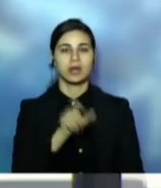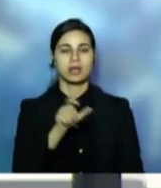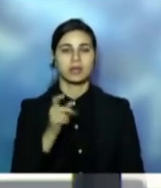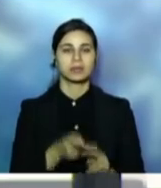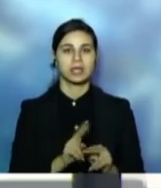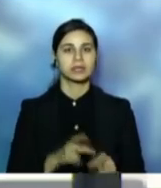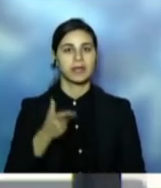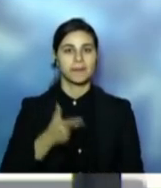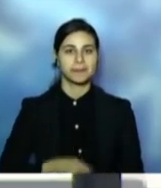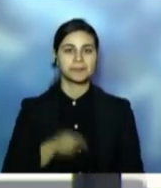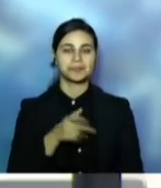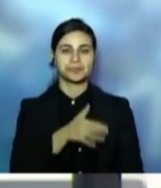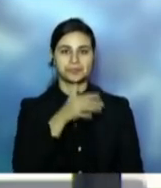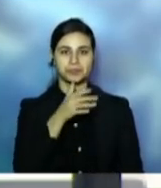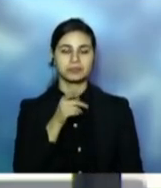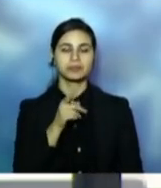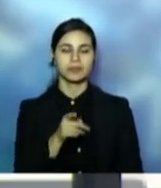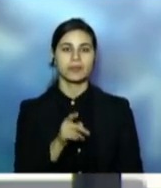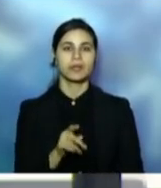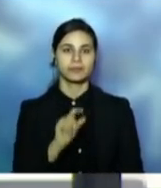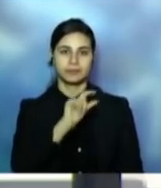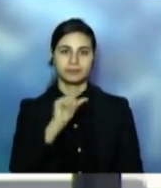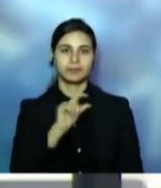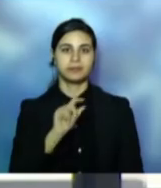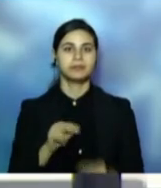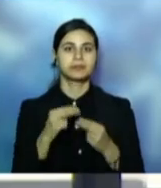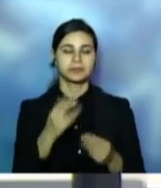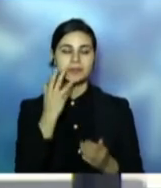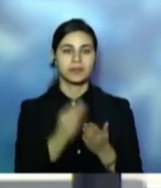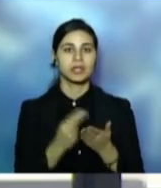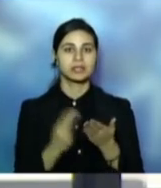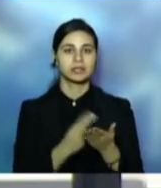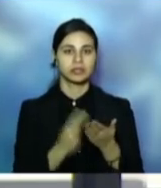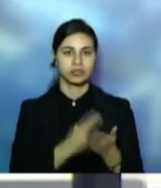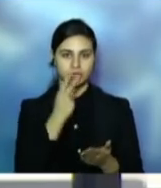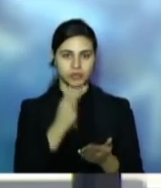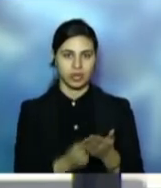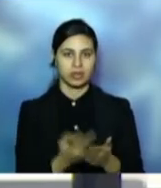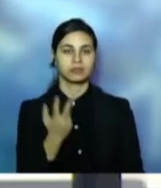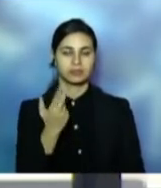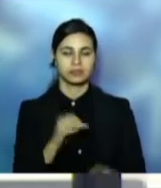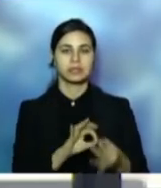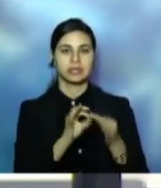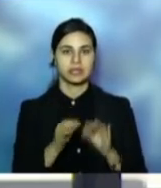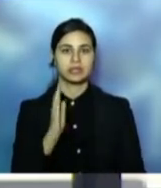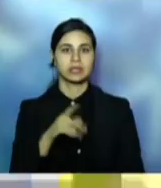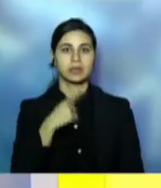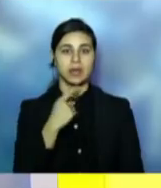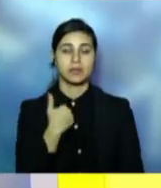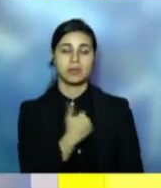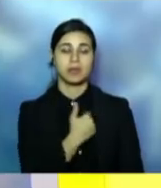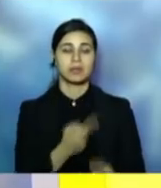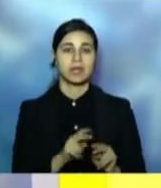ეს გლიკემიური ინდექსის სქემა ეძლევა და თქვენ წიგნშიც ნახეთ. ამას ჩვენ დეტალურად დავუბრუნდებით, მანამდე მე